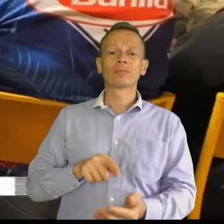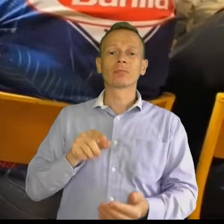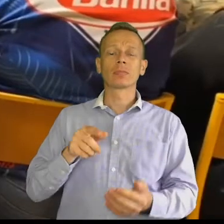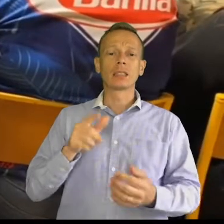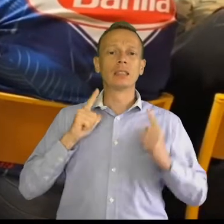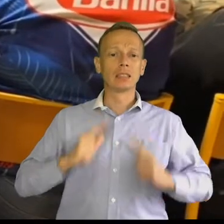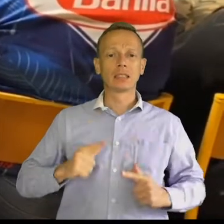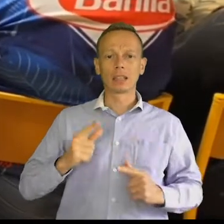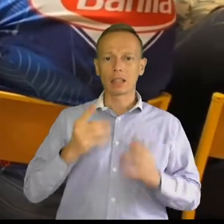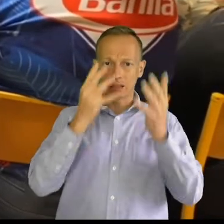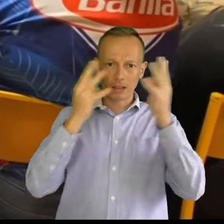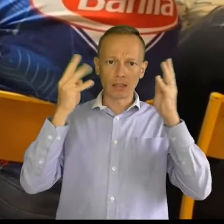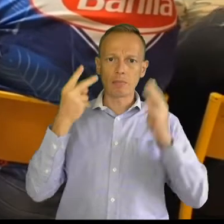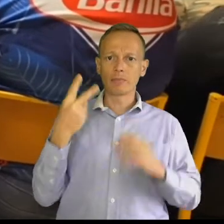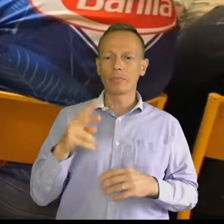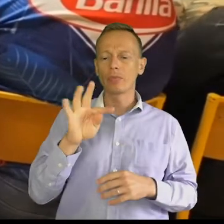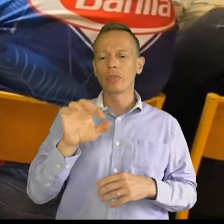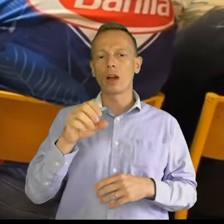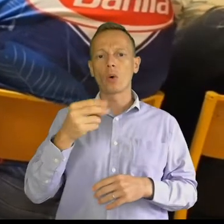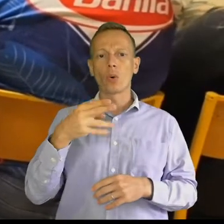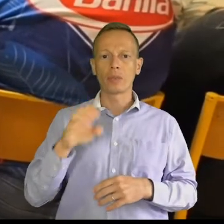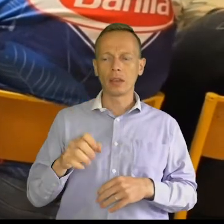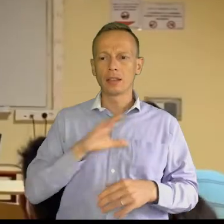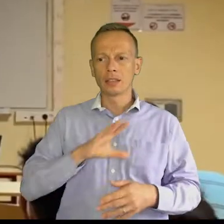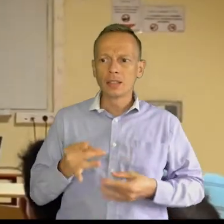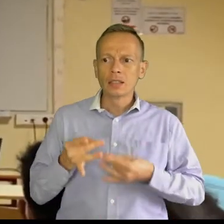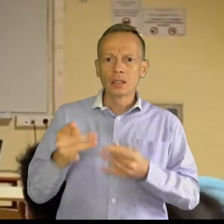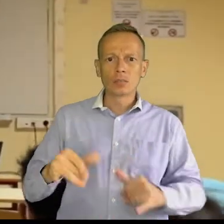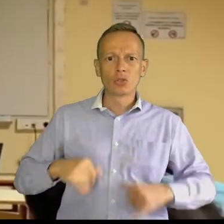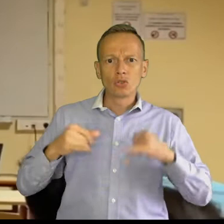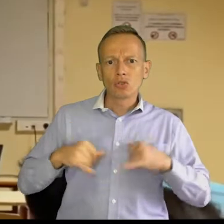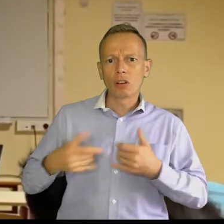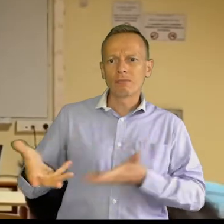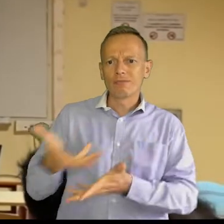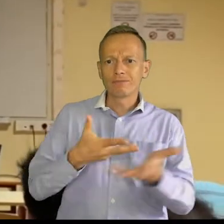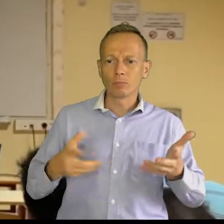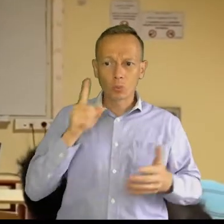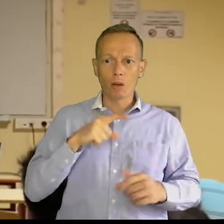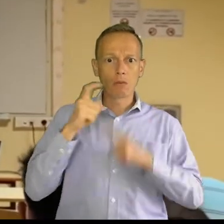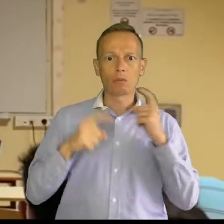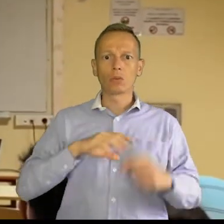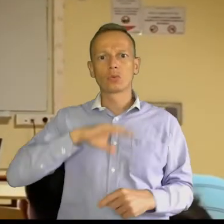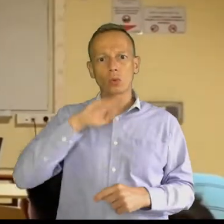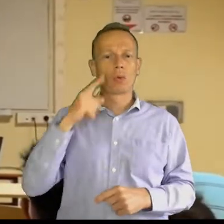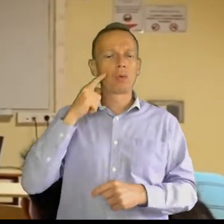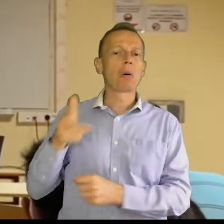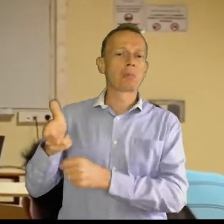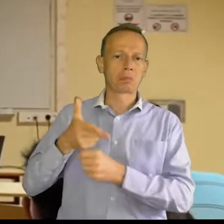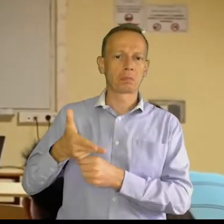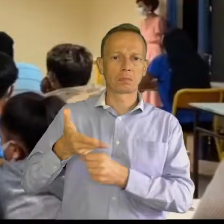l'internat du lycée Diadème de Taoné pour sensibiliser une jeunesse rattrapée par la violence. Écoutez ces réactions recueillies